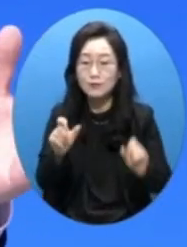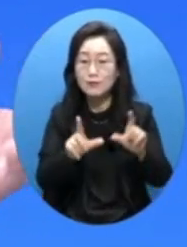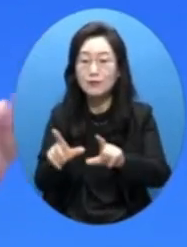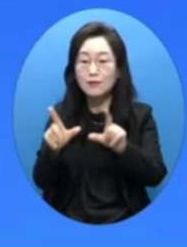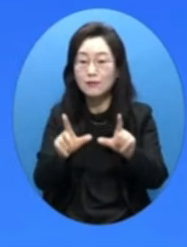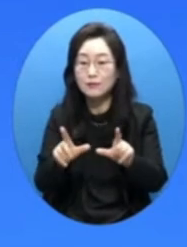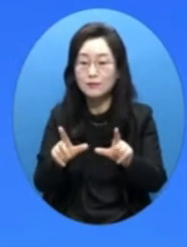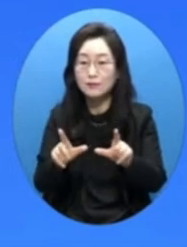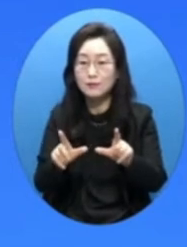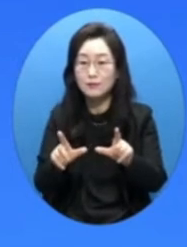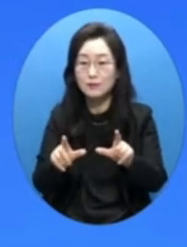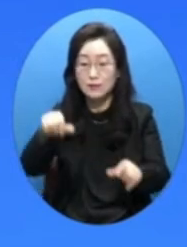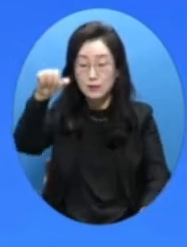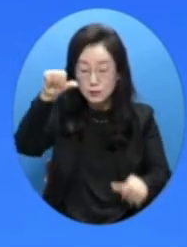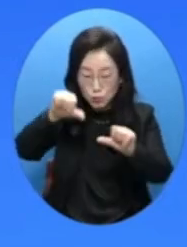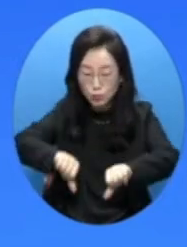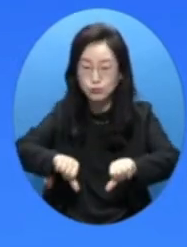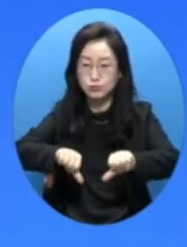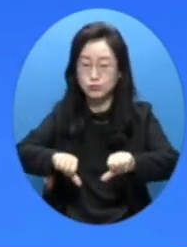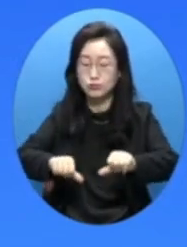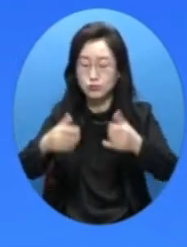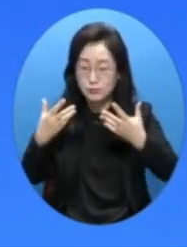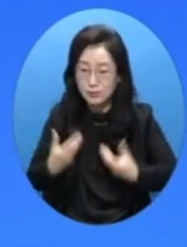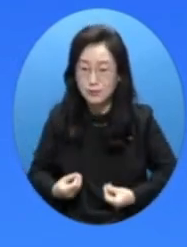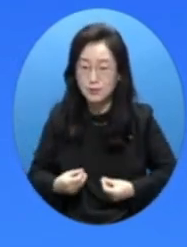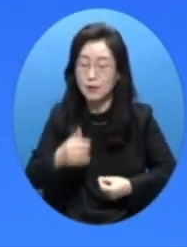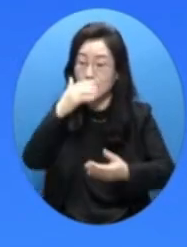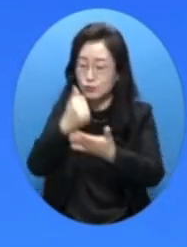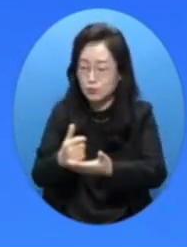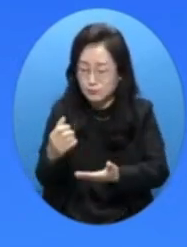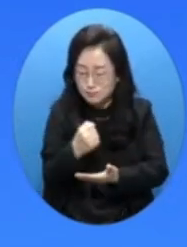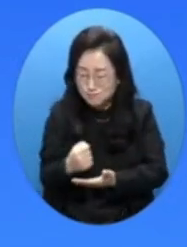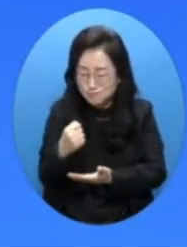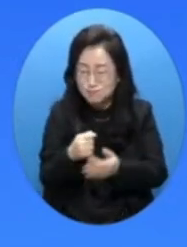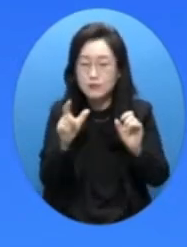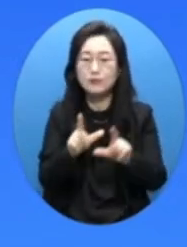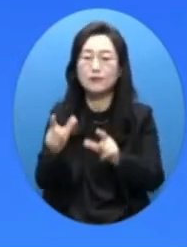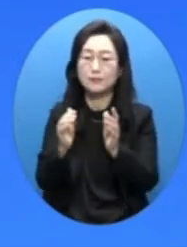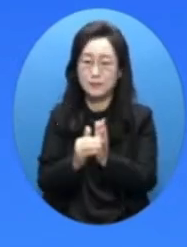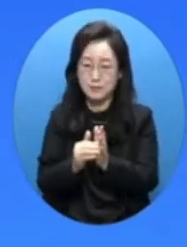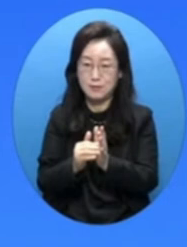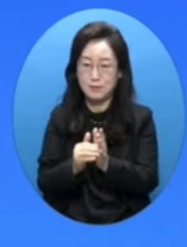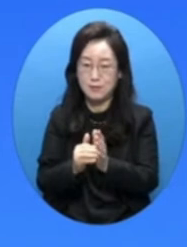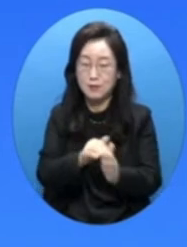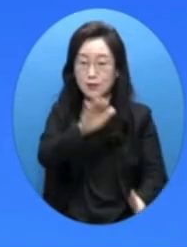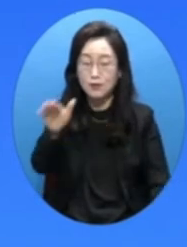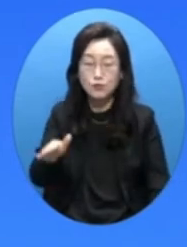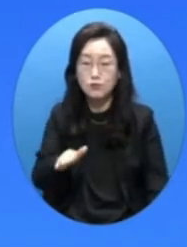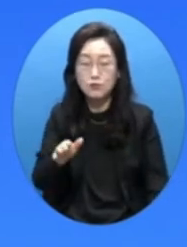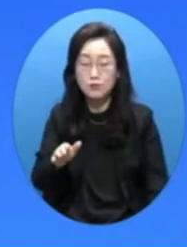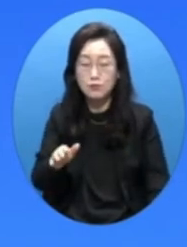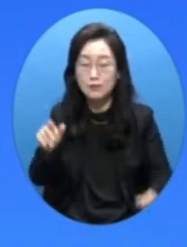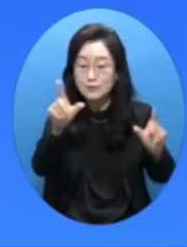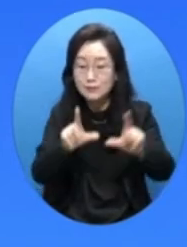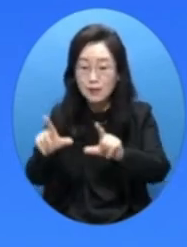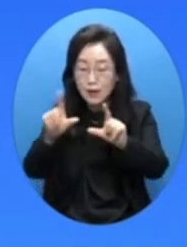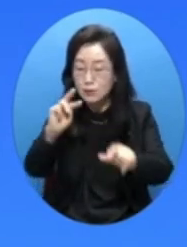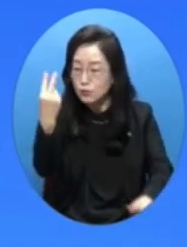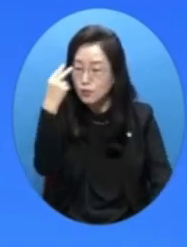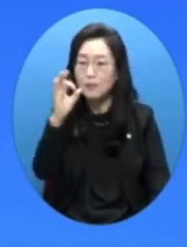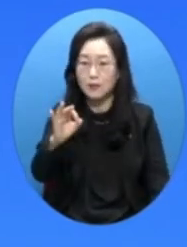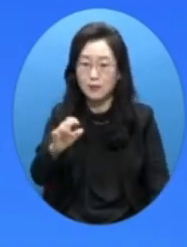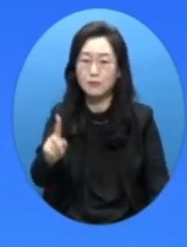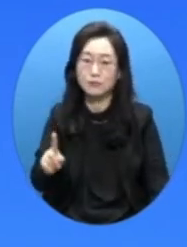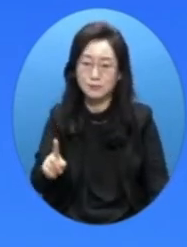저주와 절망과 죄 가운데 살았습니다 우리가 어떤 시절을 보내왔습니까 우리가